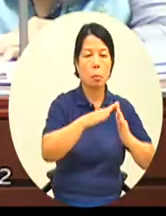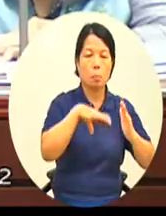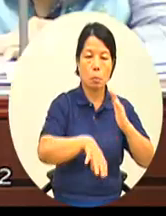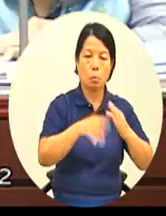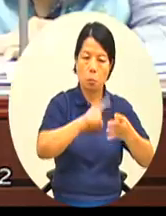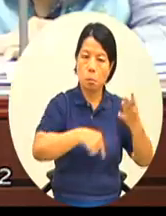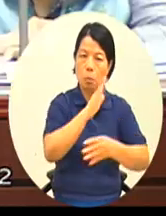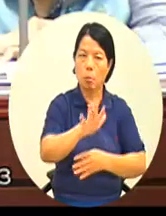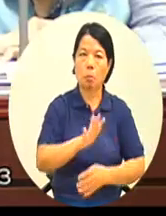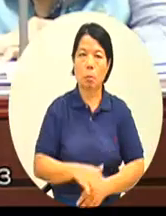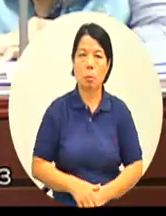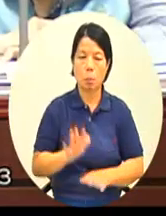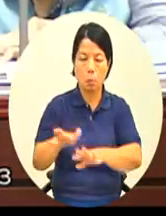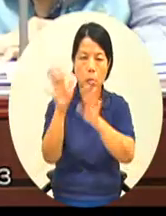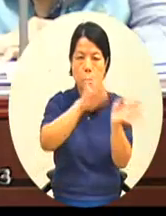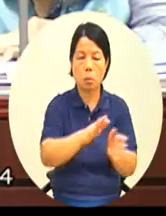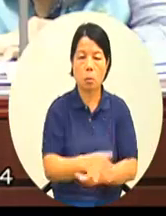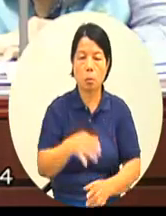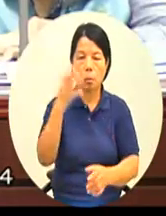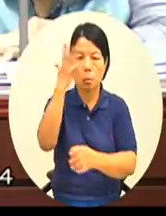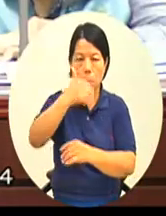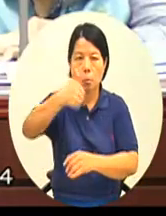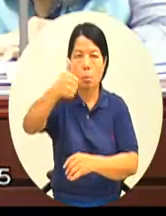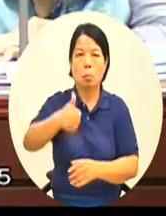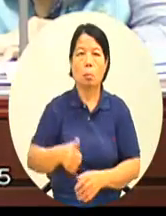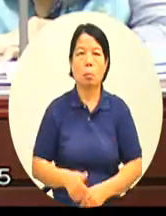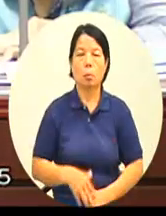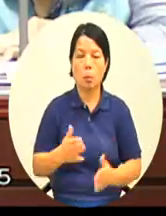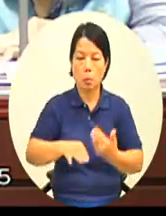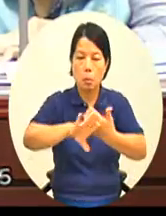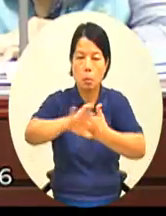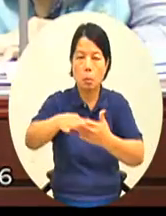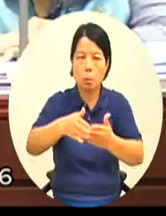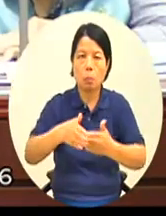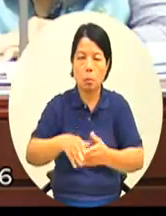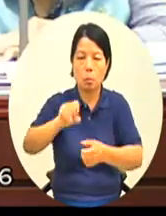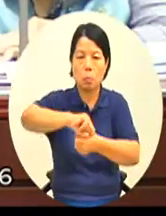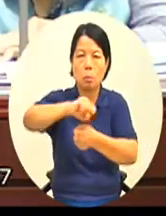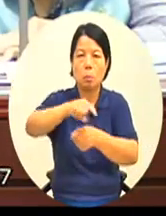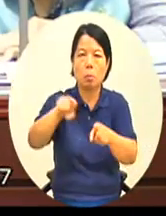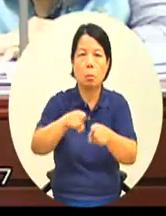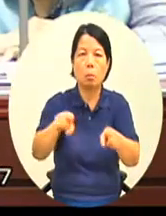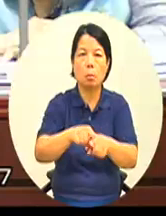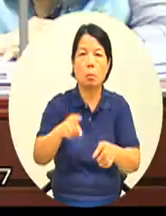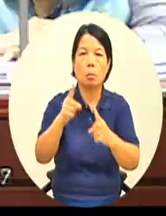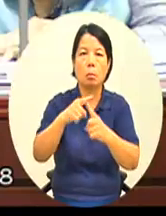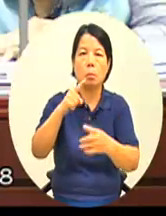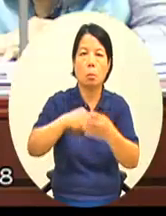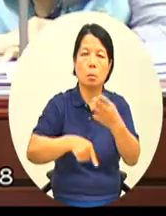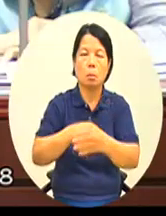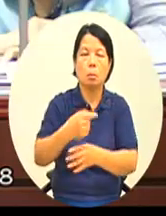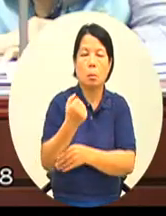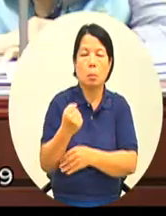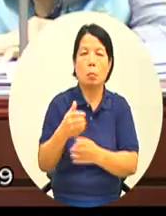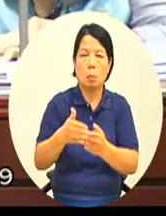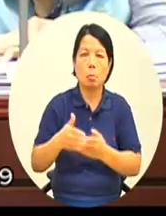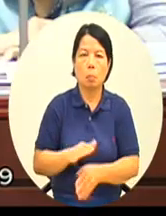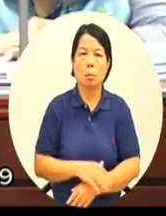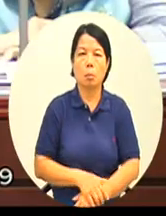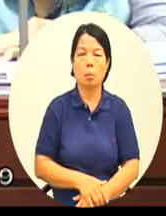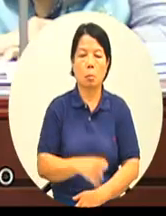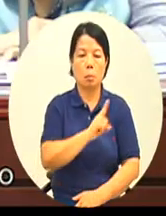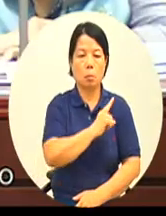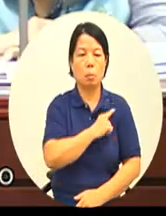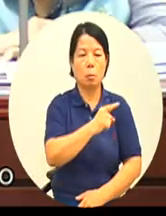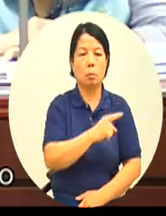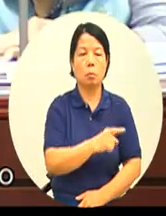这样的情况之下，其实雇主他要另外的去增加一般的人力来补足这个人力的不足， 没有错啊。他其实他